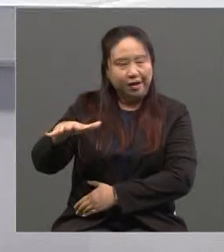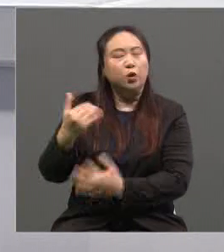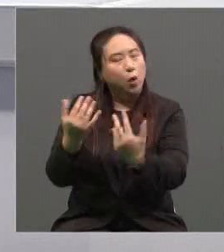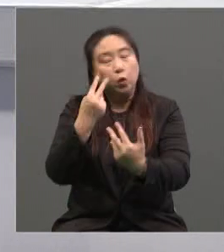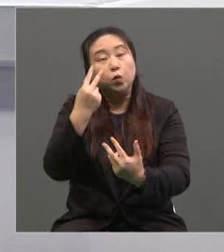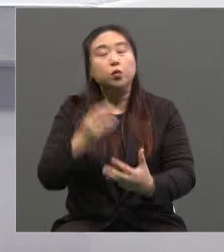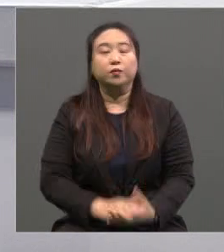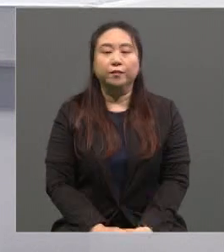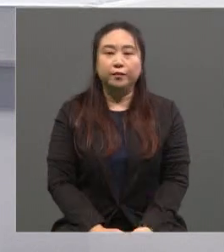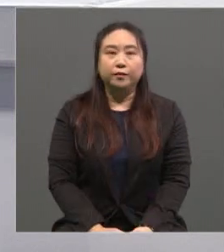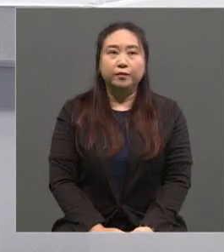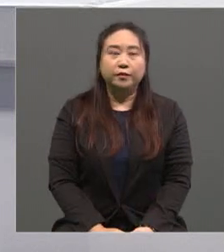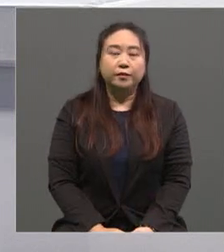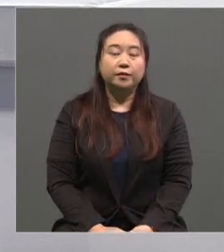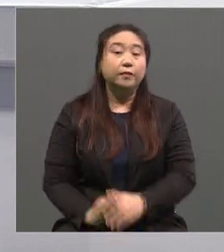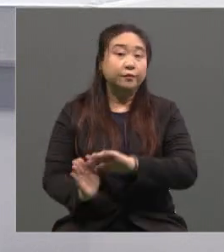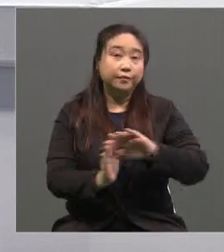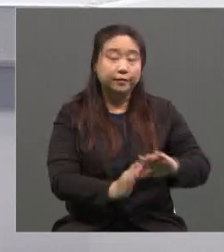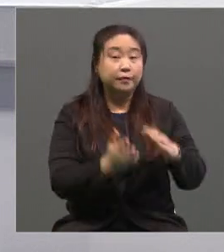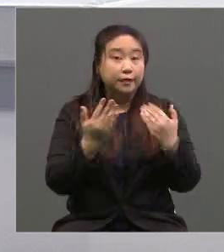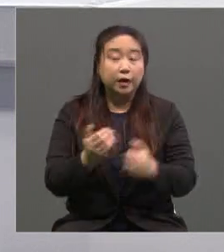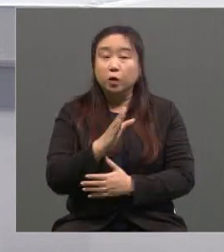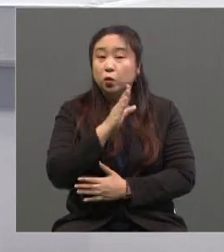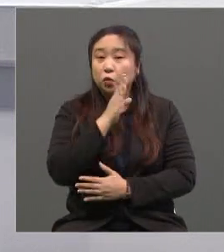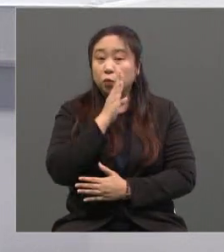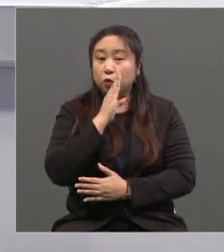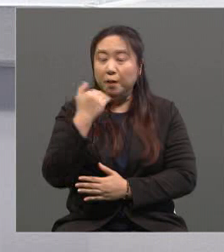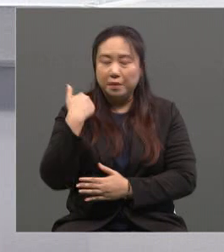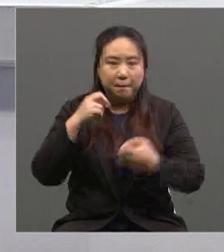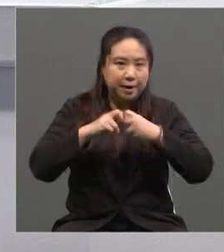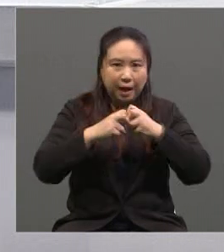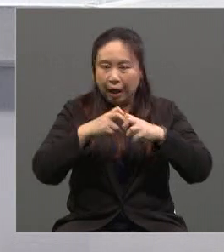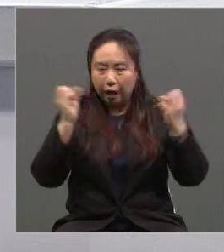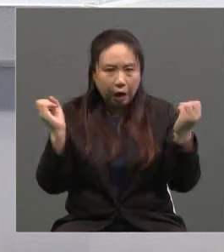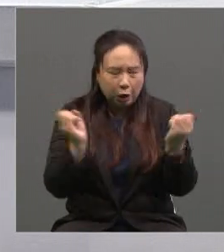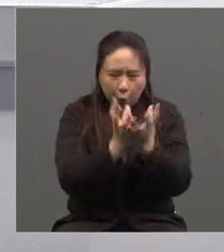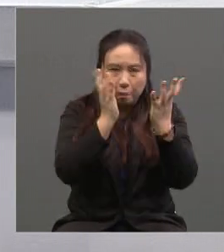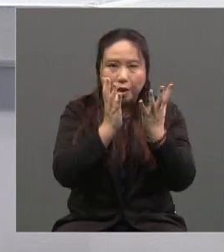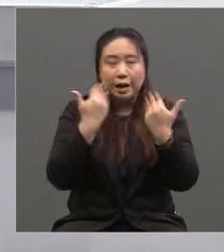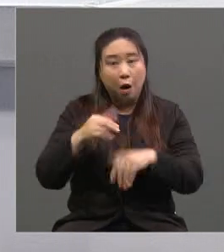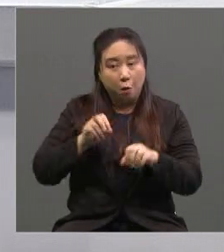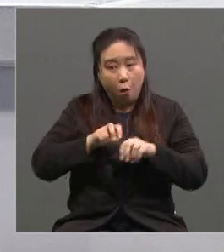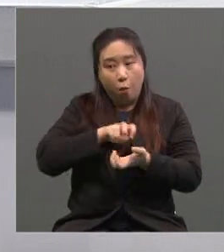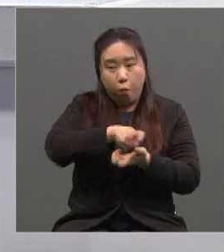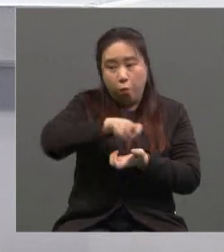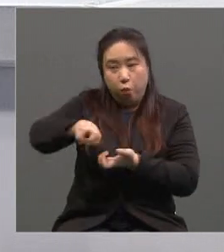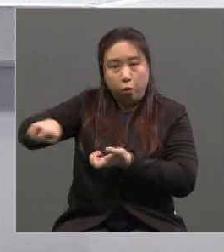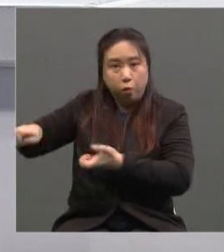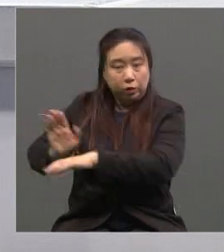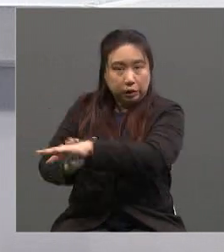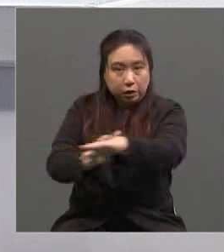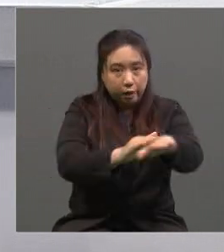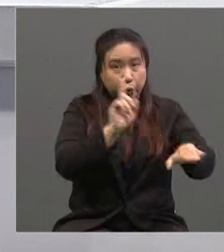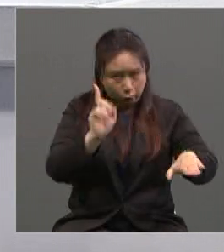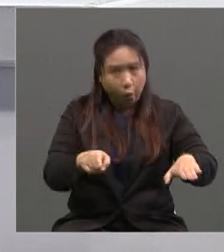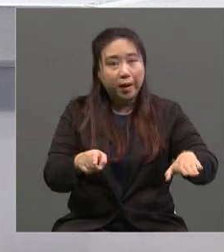อีกประเด็นหนึ่งที่มีการพูดถึงกันเยอะคือว่าเวลาเกิดเหตุเป็นเหตุใหญ่แบบนี้เนี่ยจะ ค ม ่ ี ะ การแจ้งเตือนไหม อื ควร ม จะมีการ